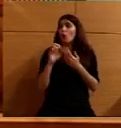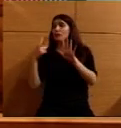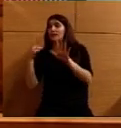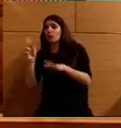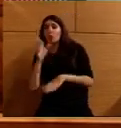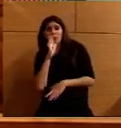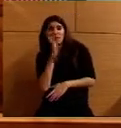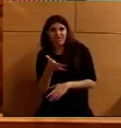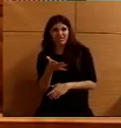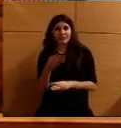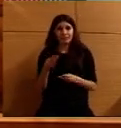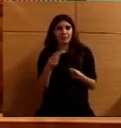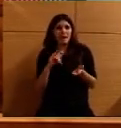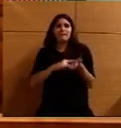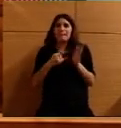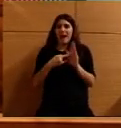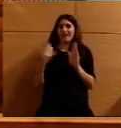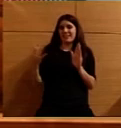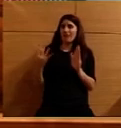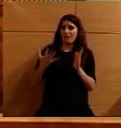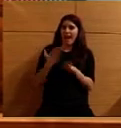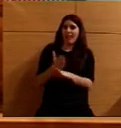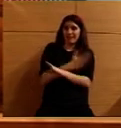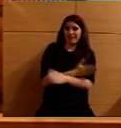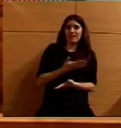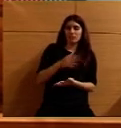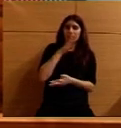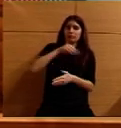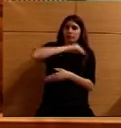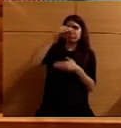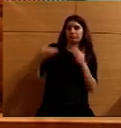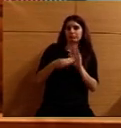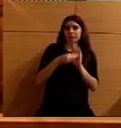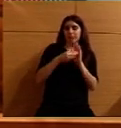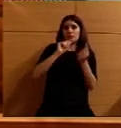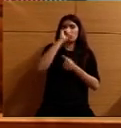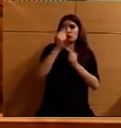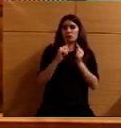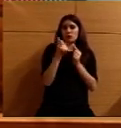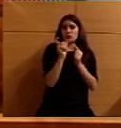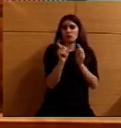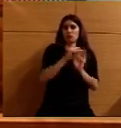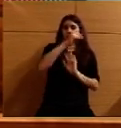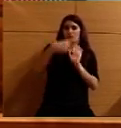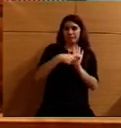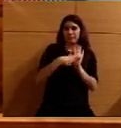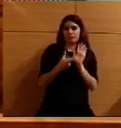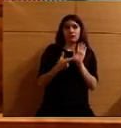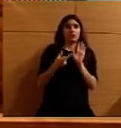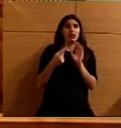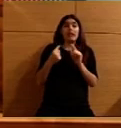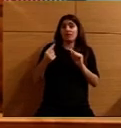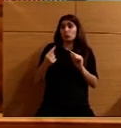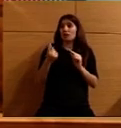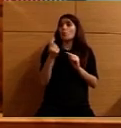8? És una previsió efectivament que ja s'incorpora en el pressupost en una quantitat discutible, però